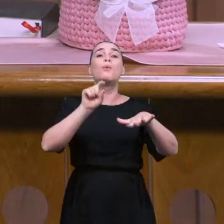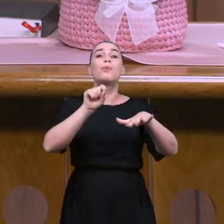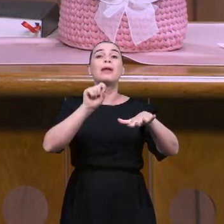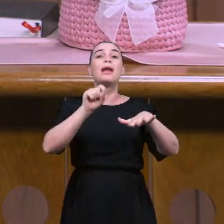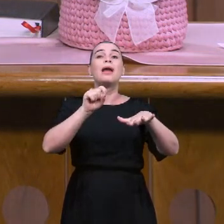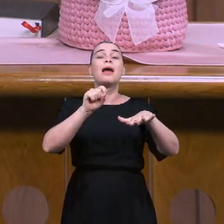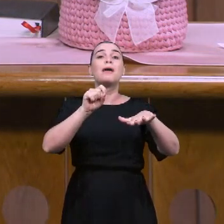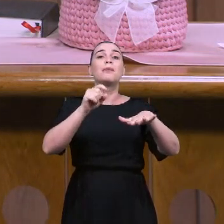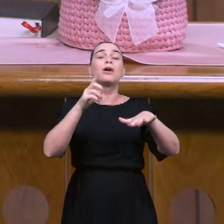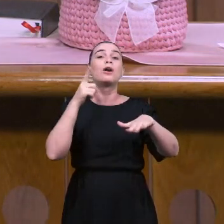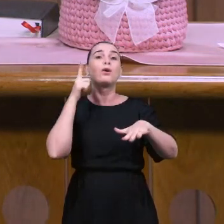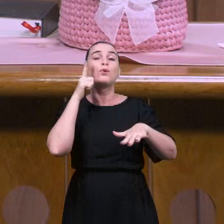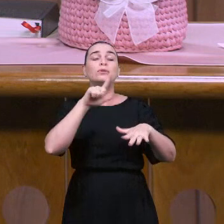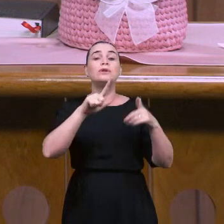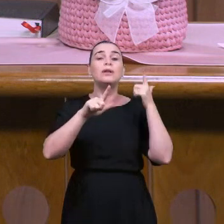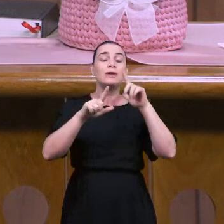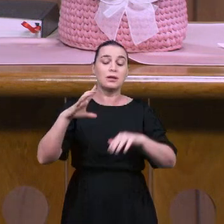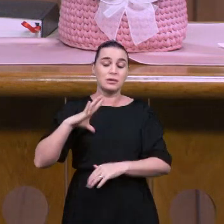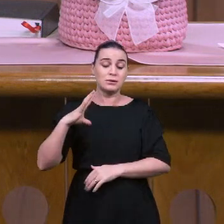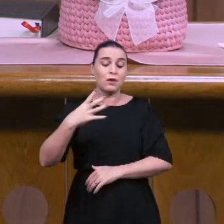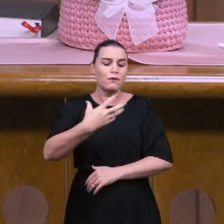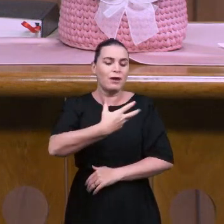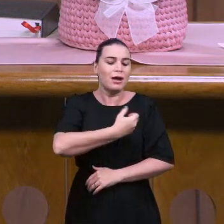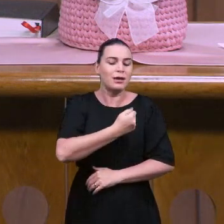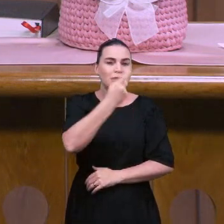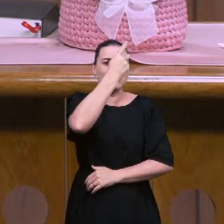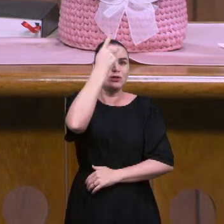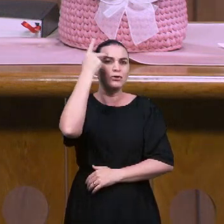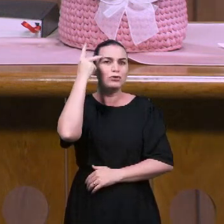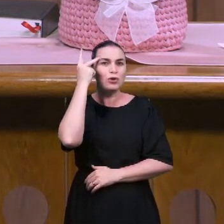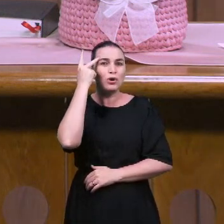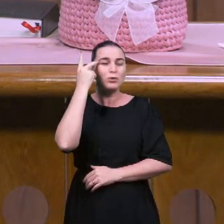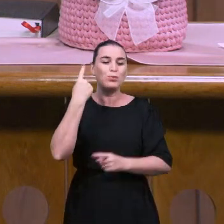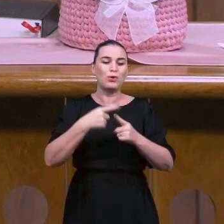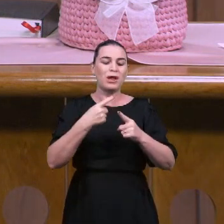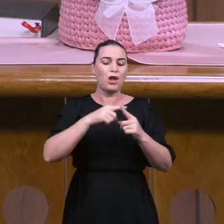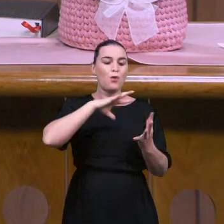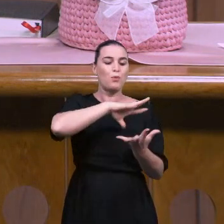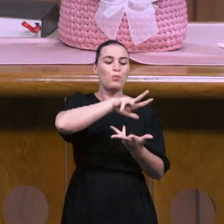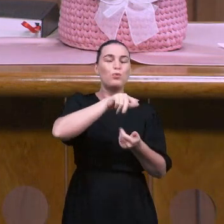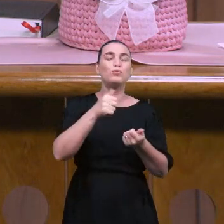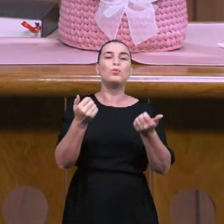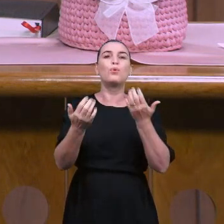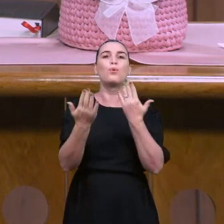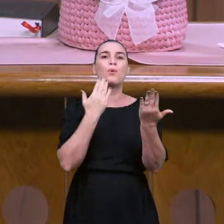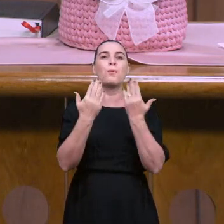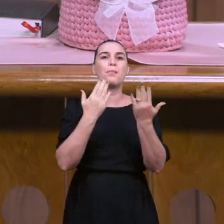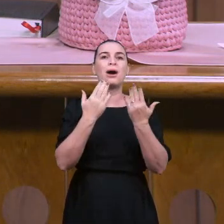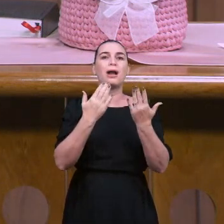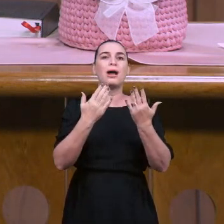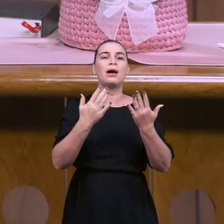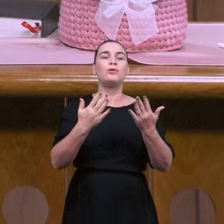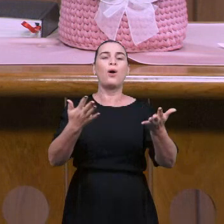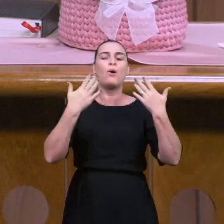pour, pour prendre la terre aride du désert. D'ailleurs, elle était